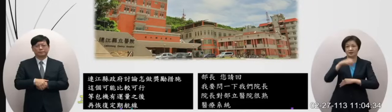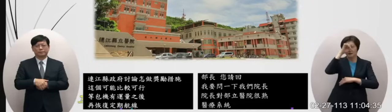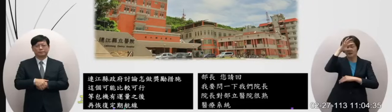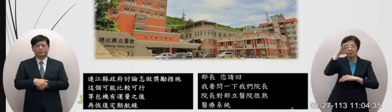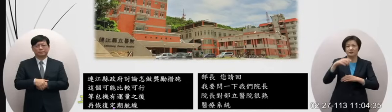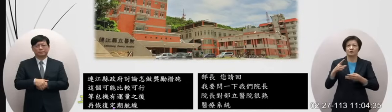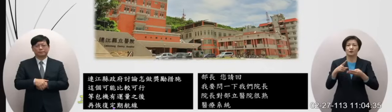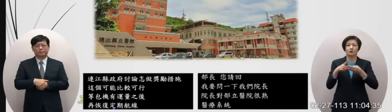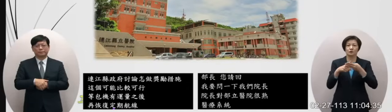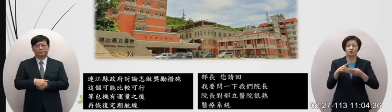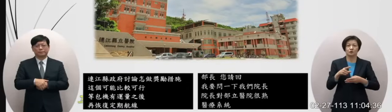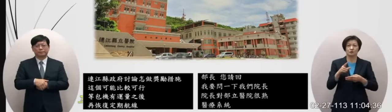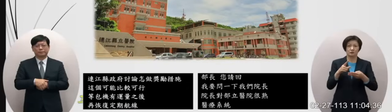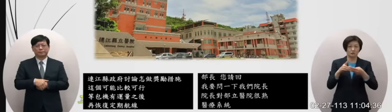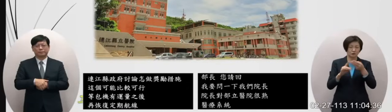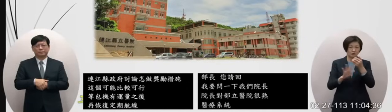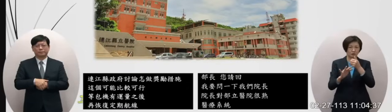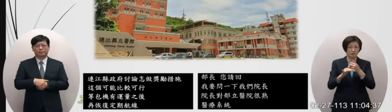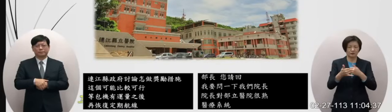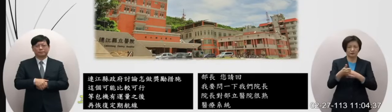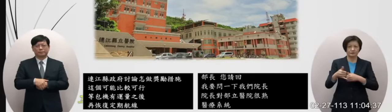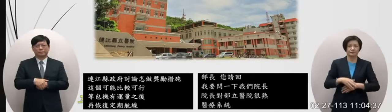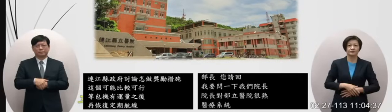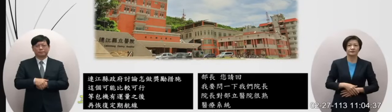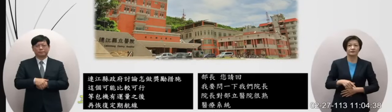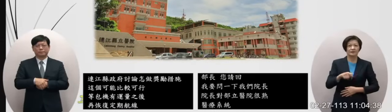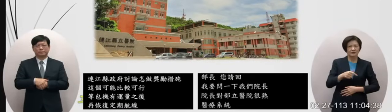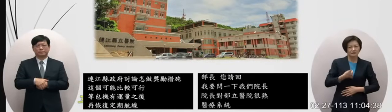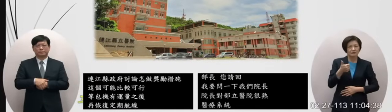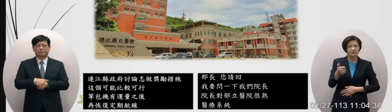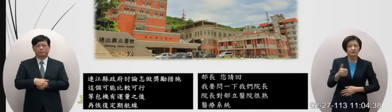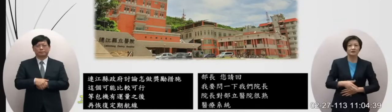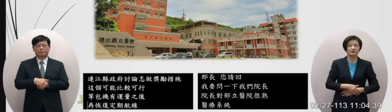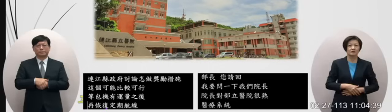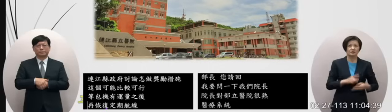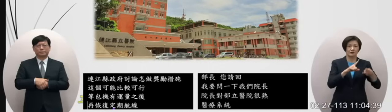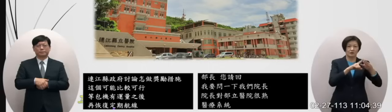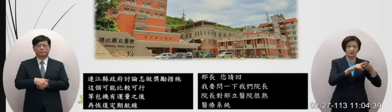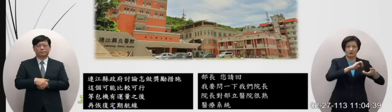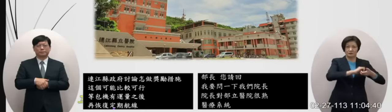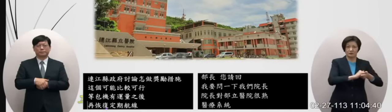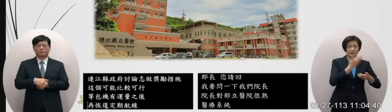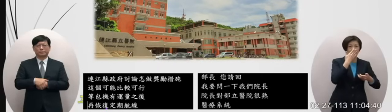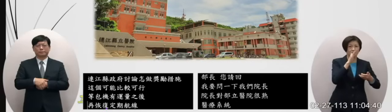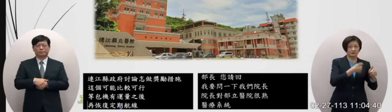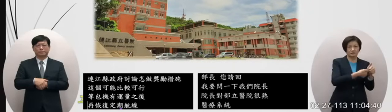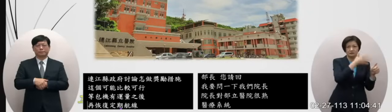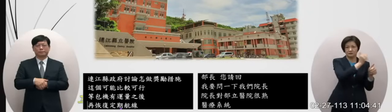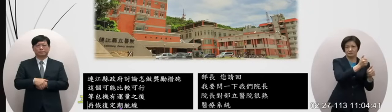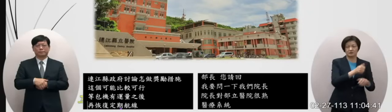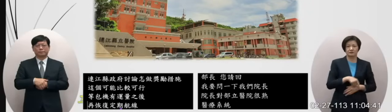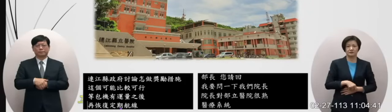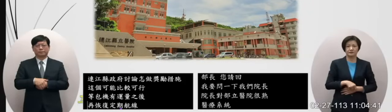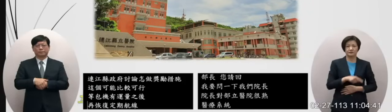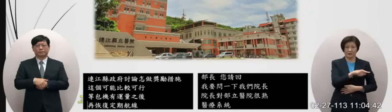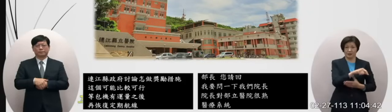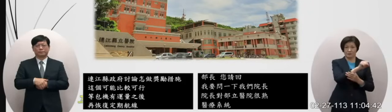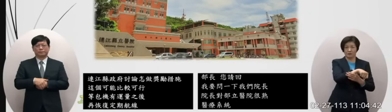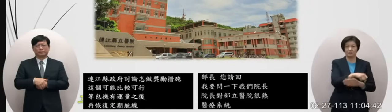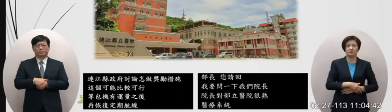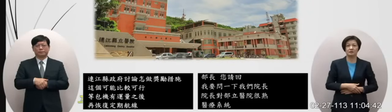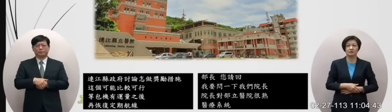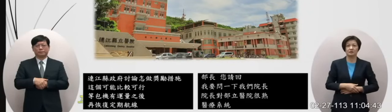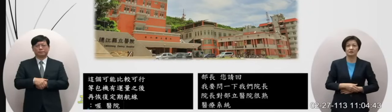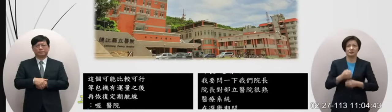先生呢，我很谢谢他哈。他说为了王必胜次长同意马